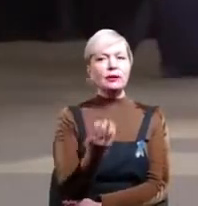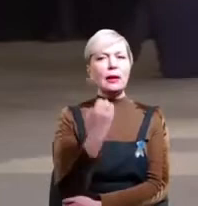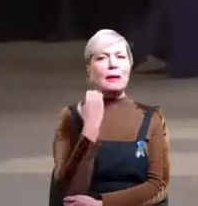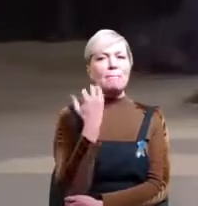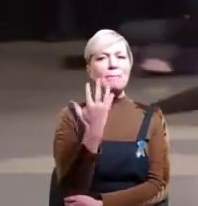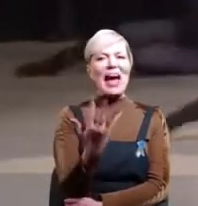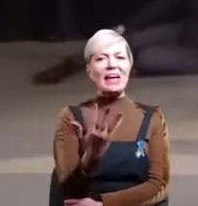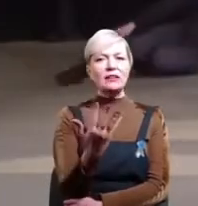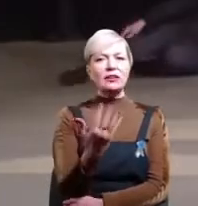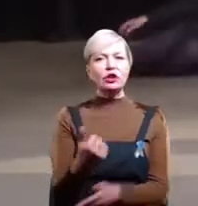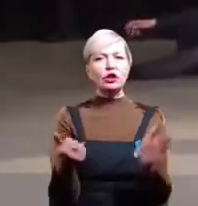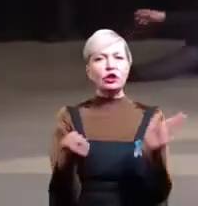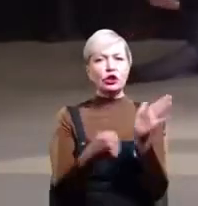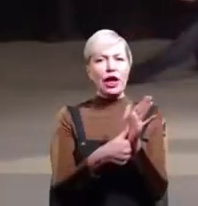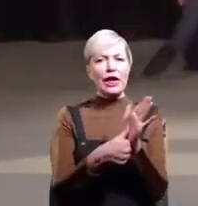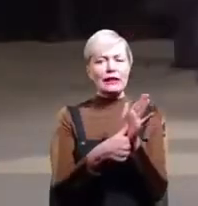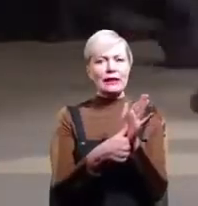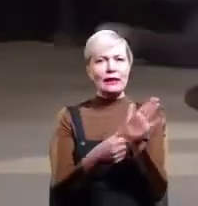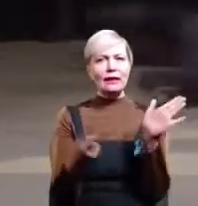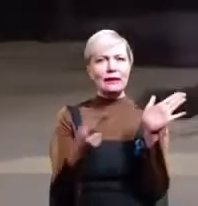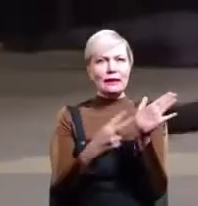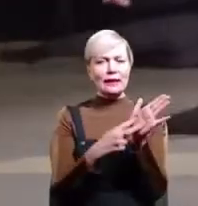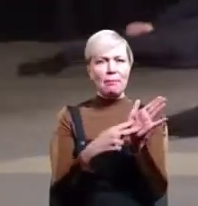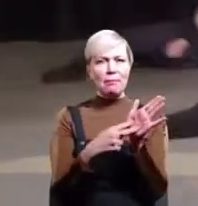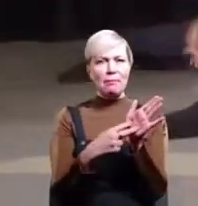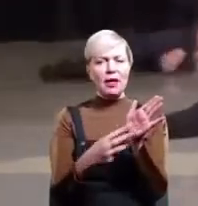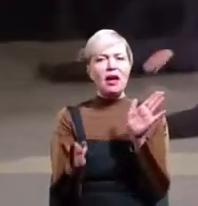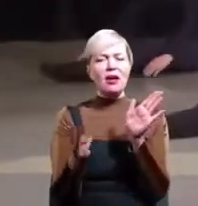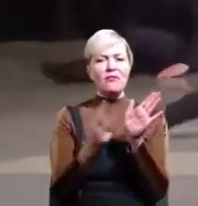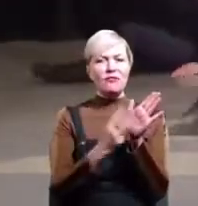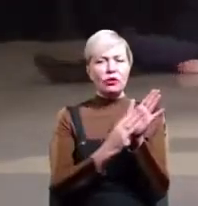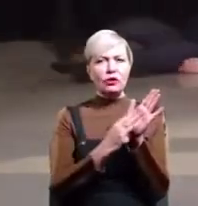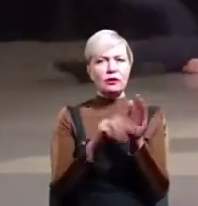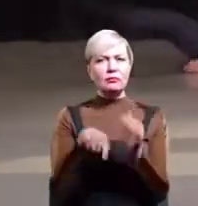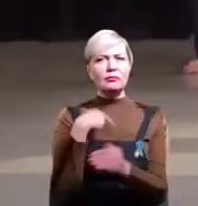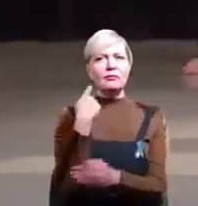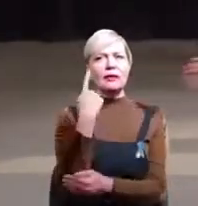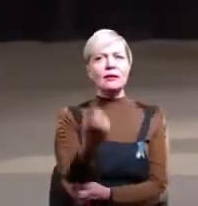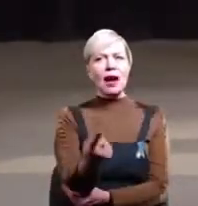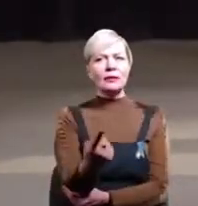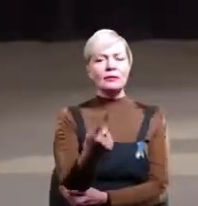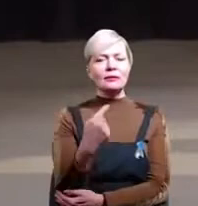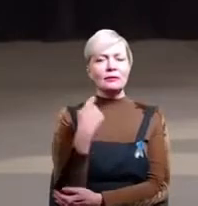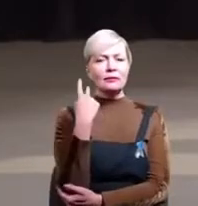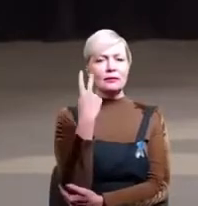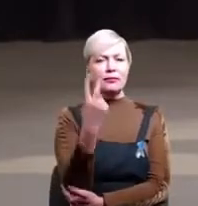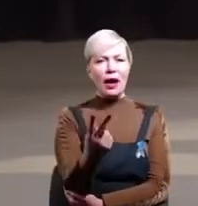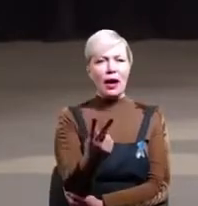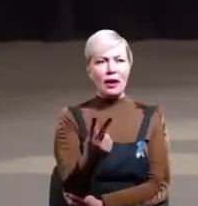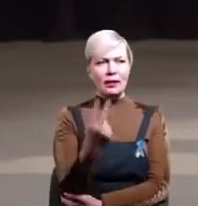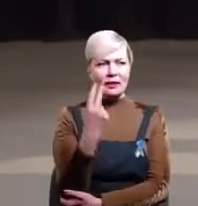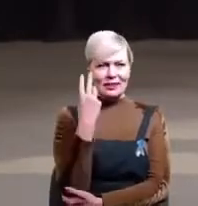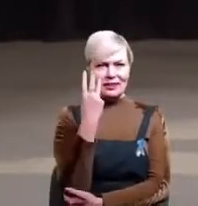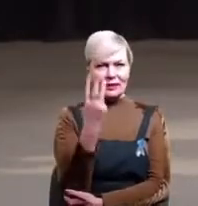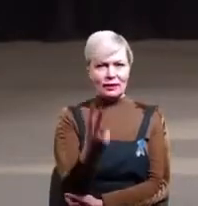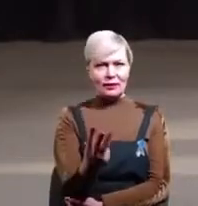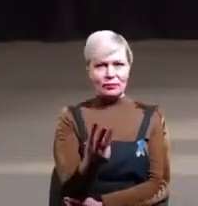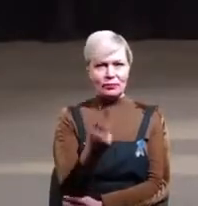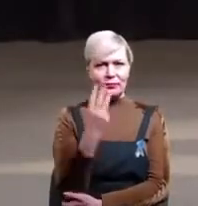четыре, пять, шесть, семь, восемь. Раз, два,